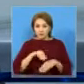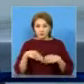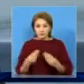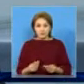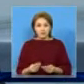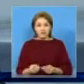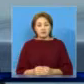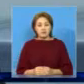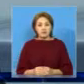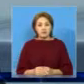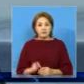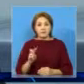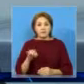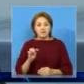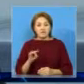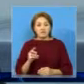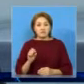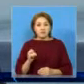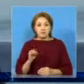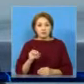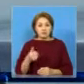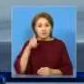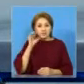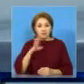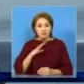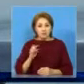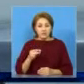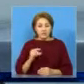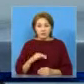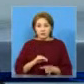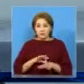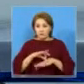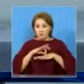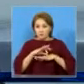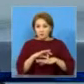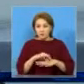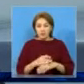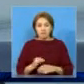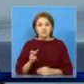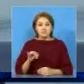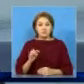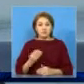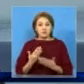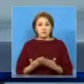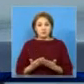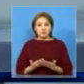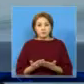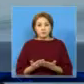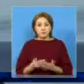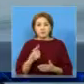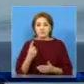Ол Болгарка, Сарықобда кеше ғана Болгарканы іске қостық. Сарықобда бұйыртса осы